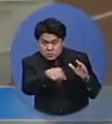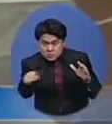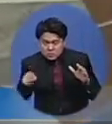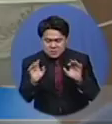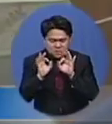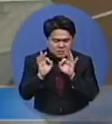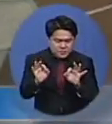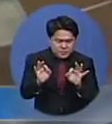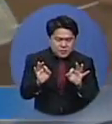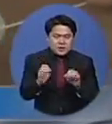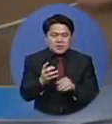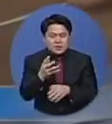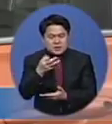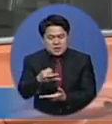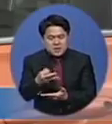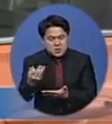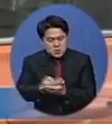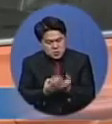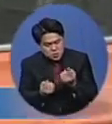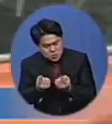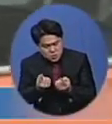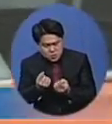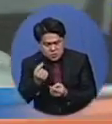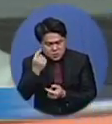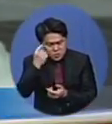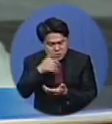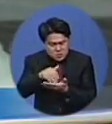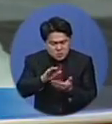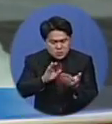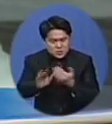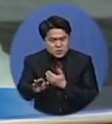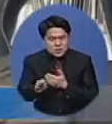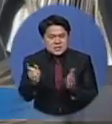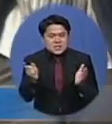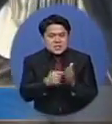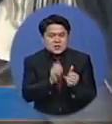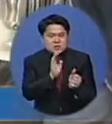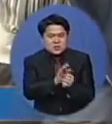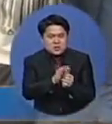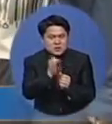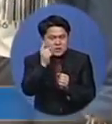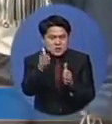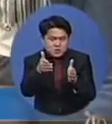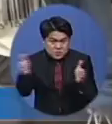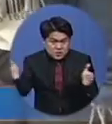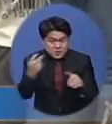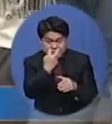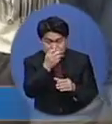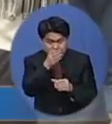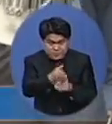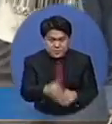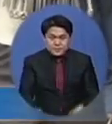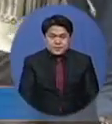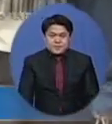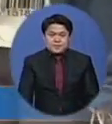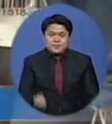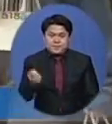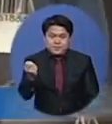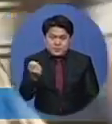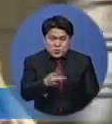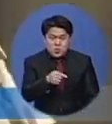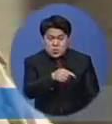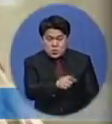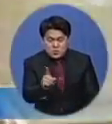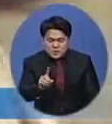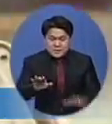따라 재산과 소득 등을 고려해 긴급 생계 지원을 1개월 연장하는 것을 검토하고 있다고 밝혔습니다. 또한